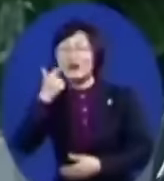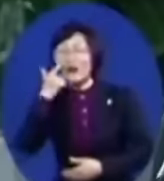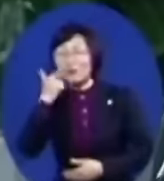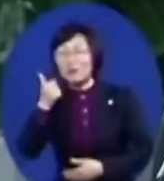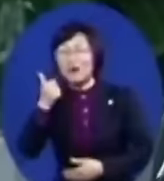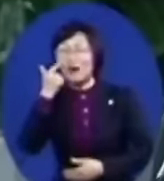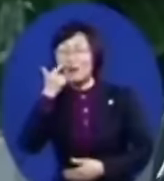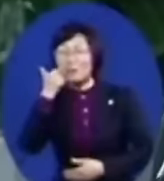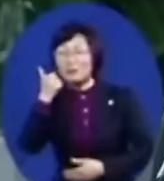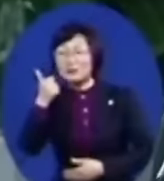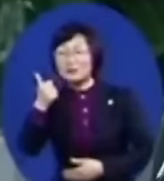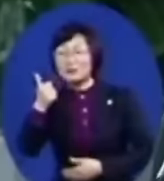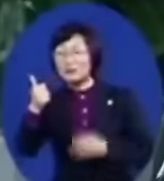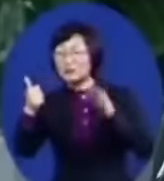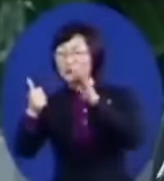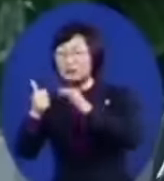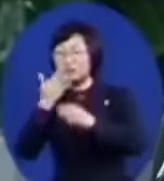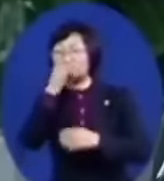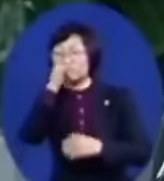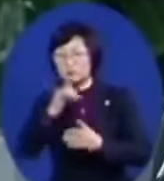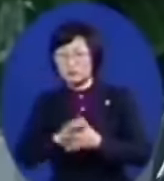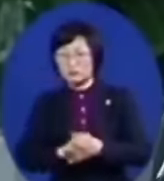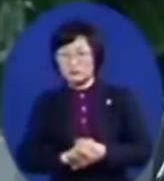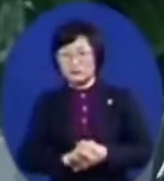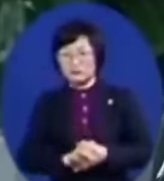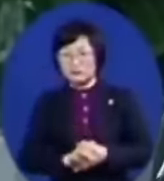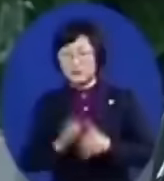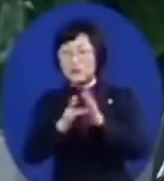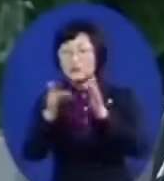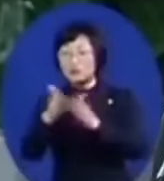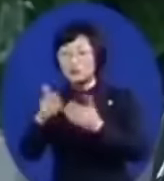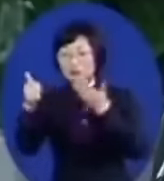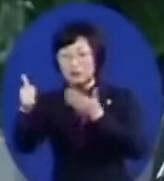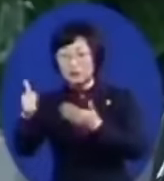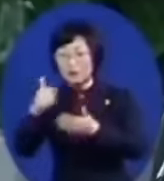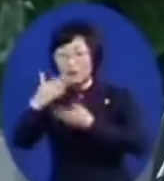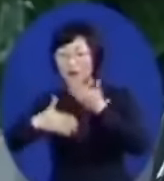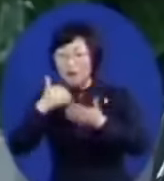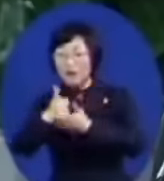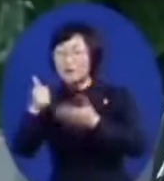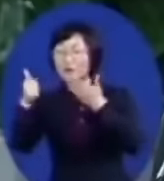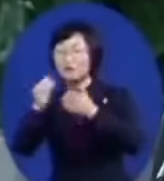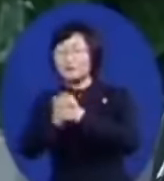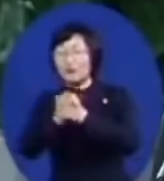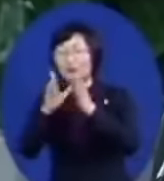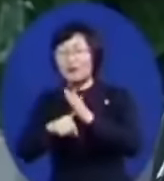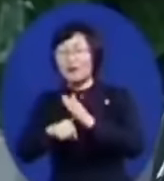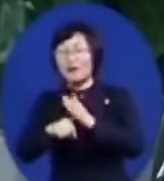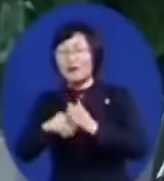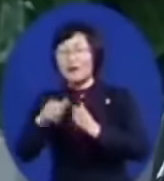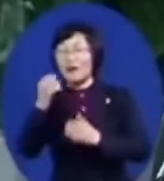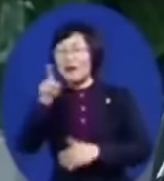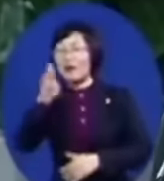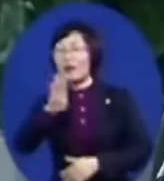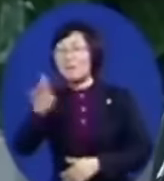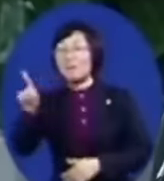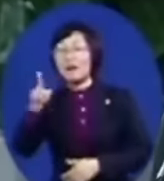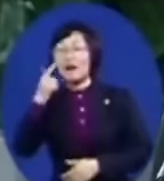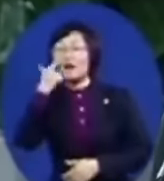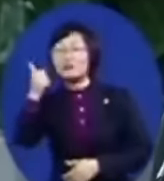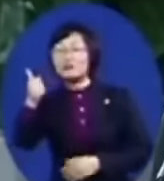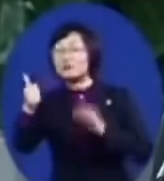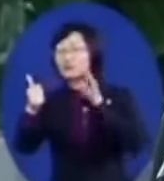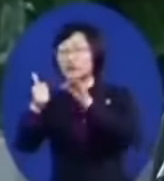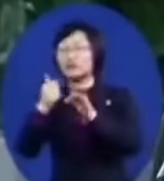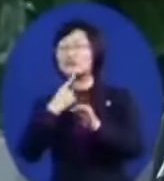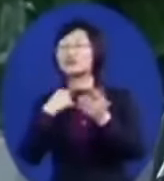아버지라고 부를 수가 있습니다. 예수님께서 하나님께 기도할 때 아빠 아버지라고 불렀습니다.